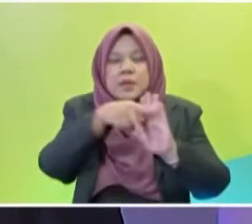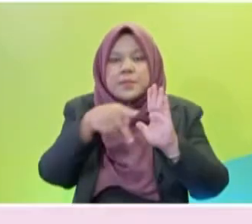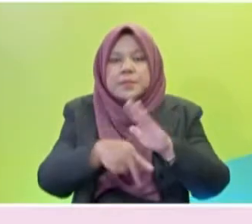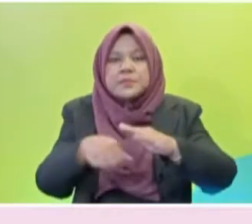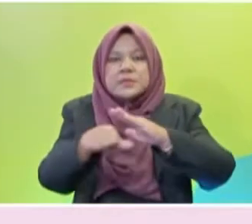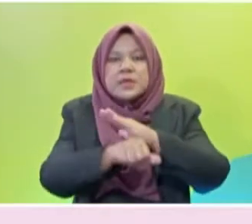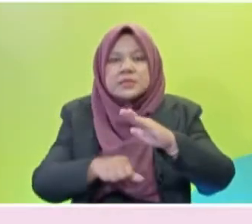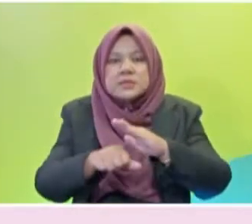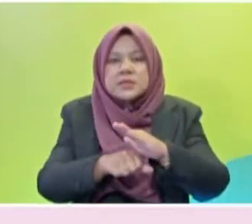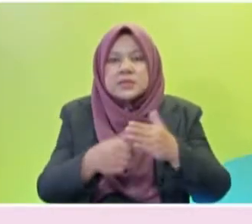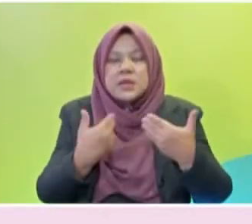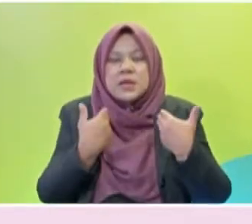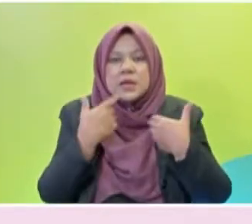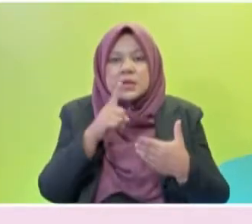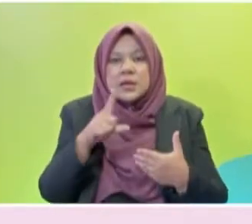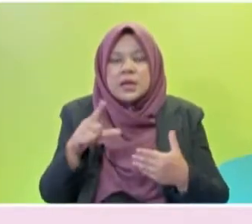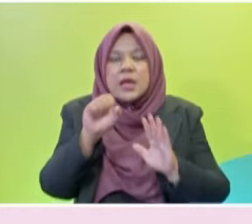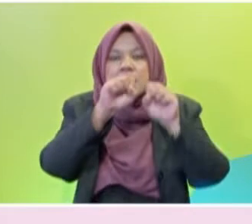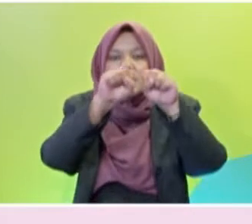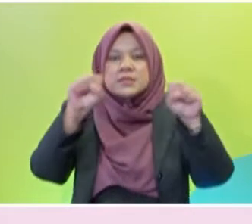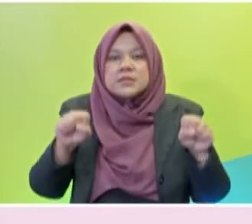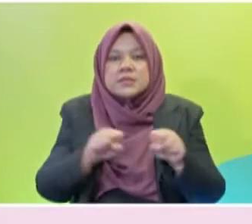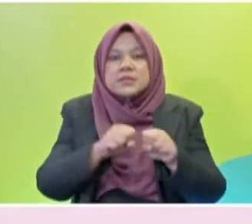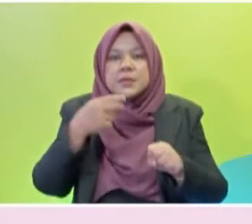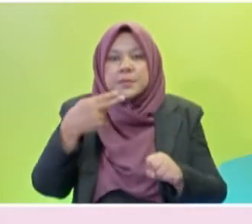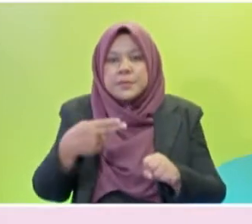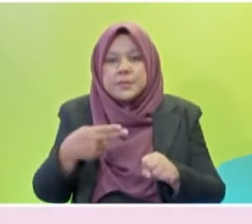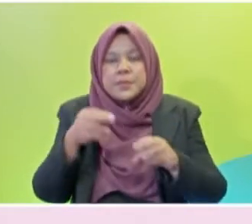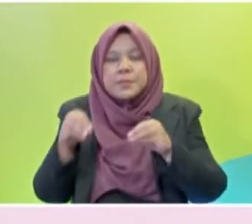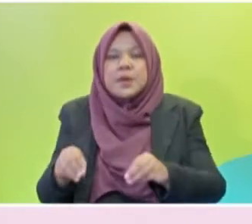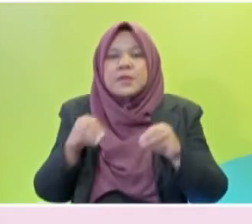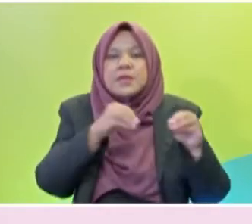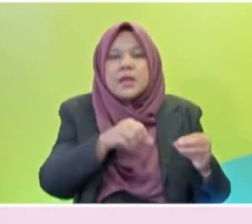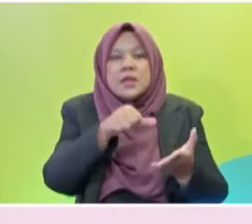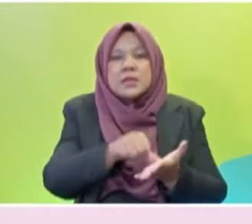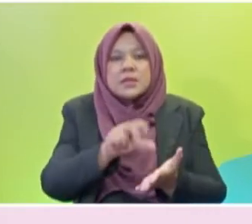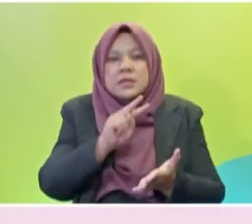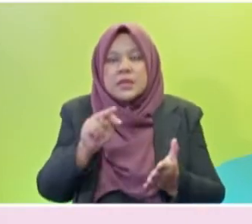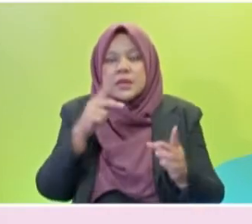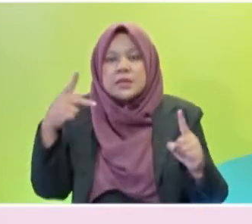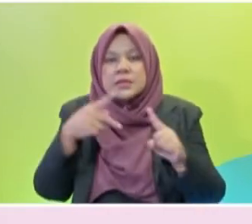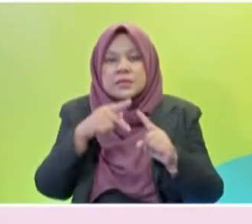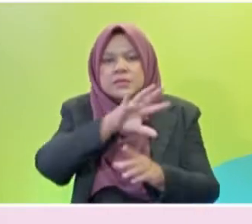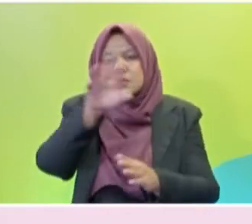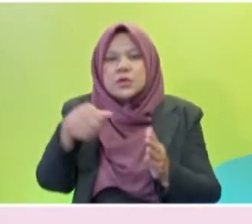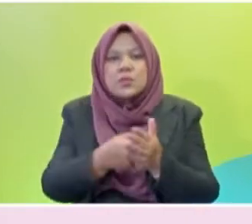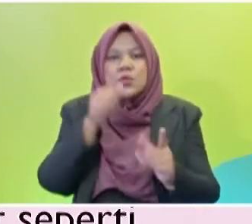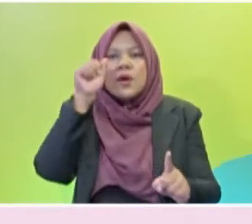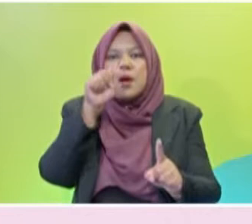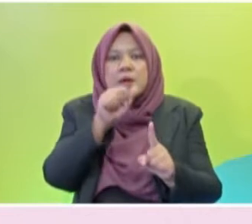adalah sistem hidrolik melibatkan pemindahan tekanan ke semua arah berdasarkan prinsip